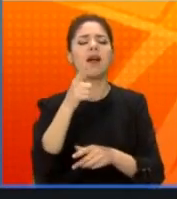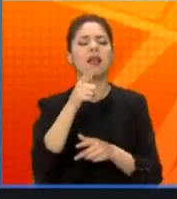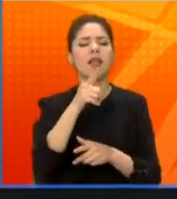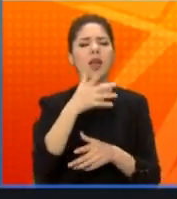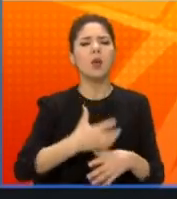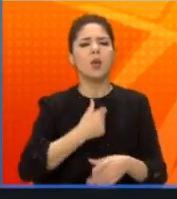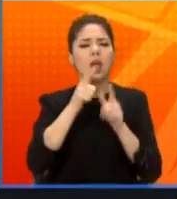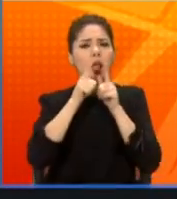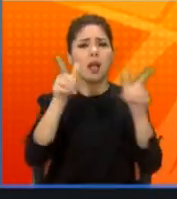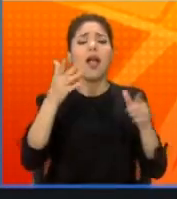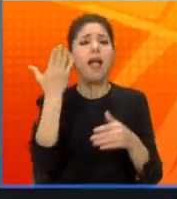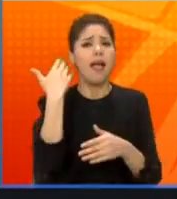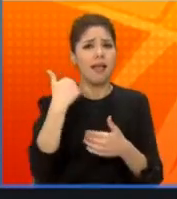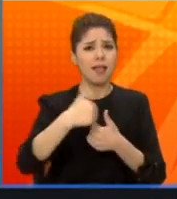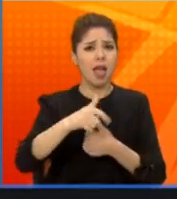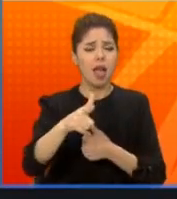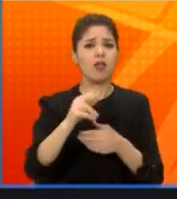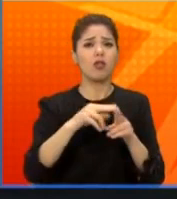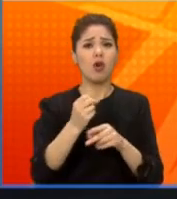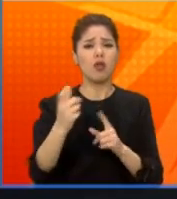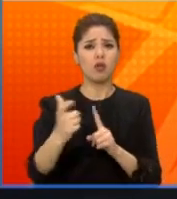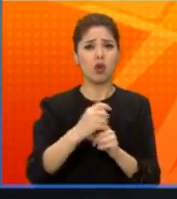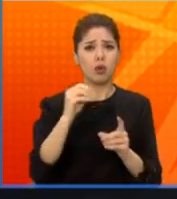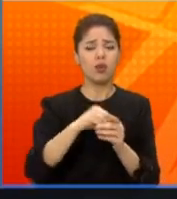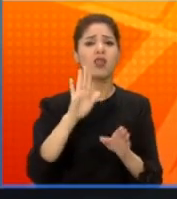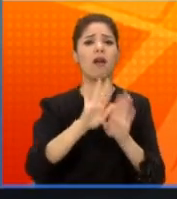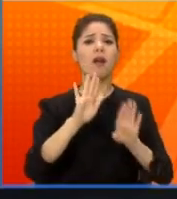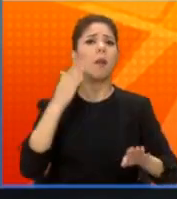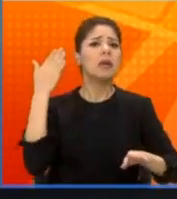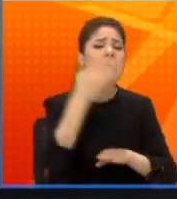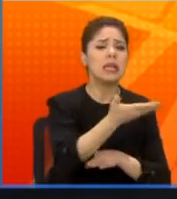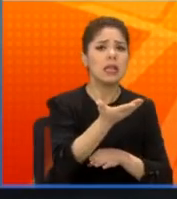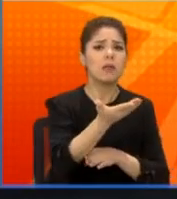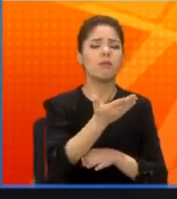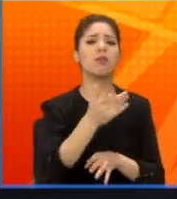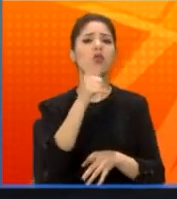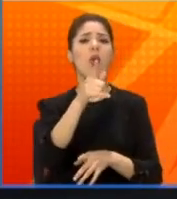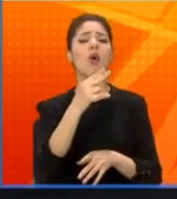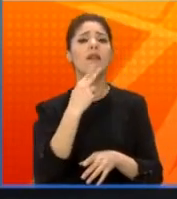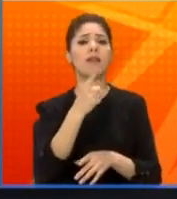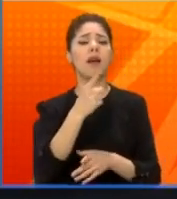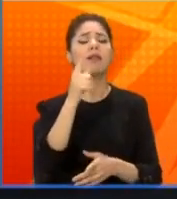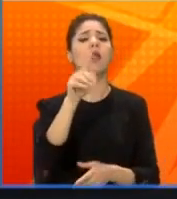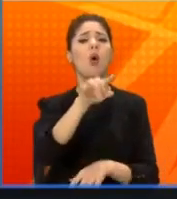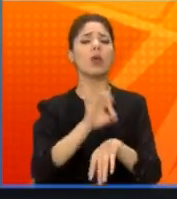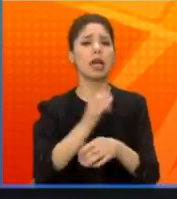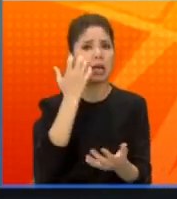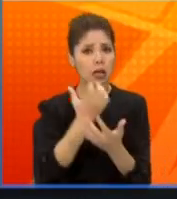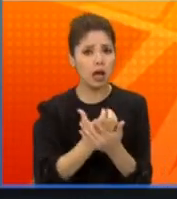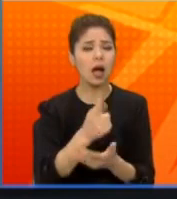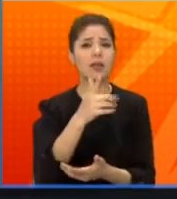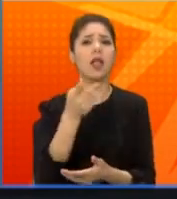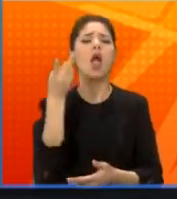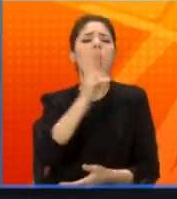feryadın sahibi. Eski eşi virüsten korunmak için kapandığı evinin kapısına dayandı. Kadın hem o anı kaydetti hem